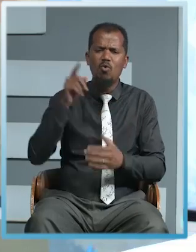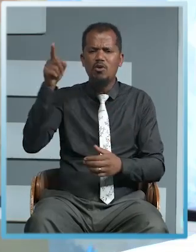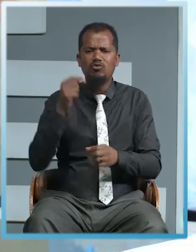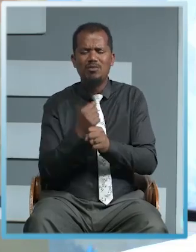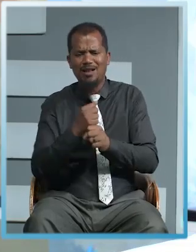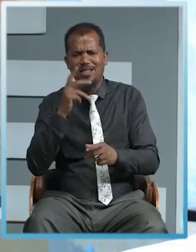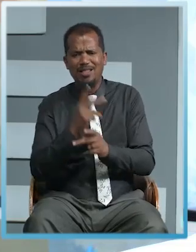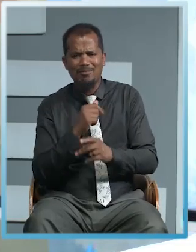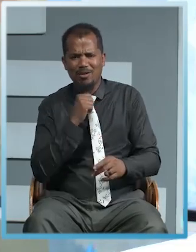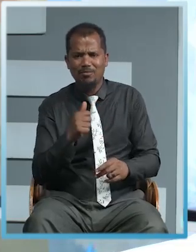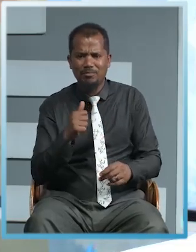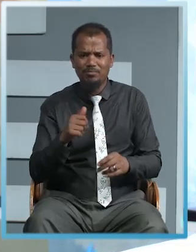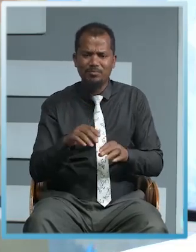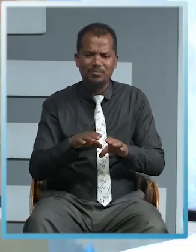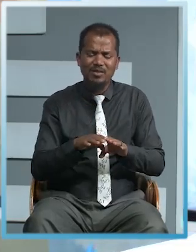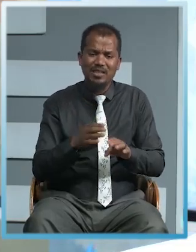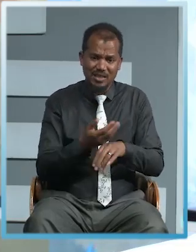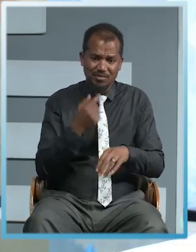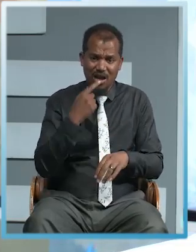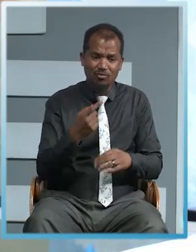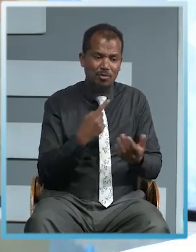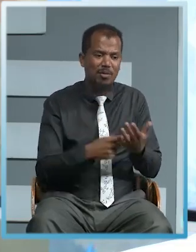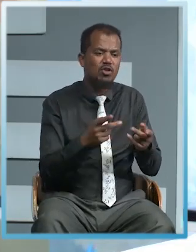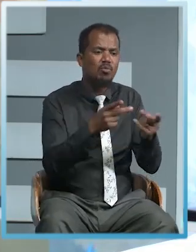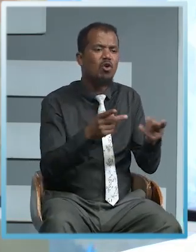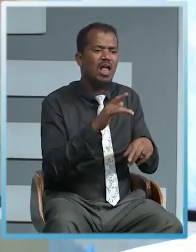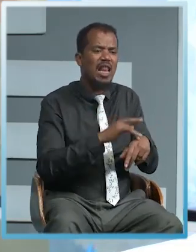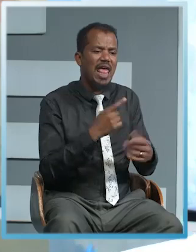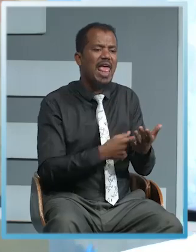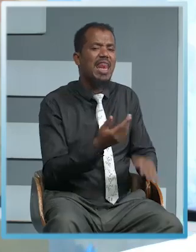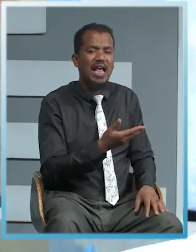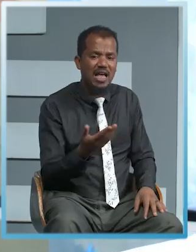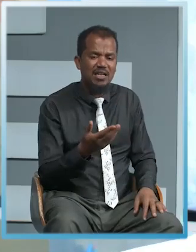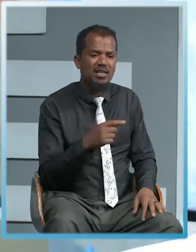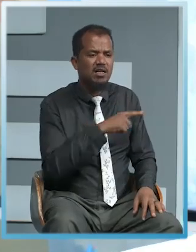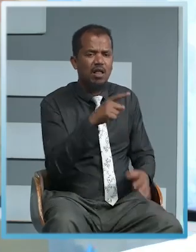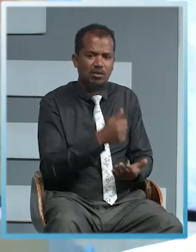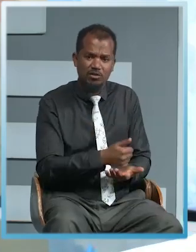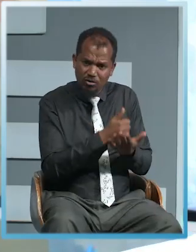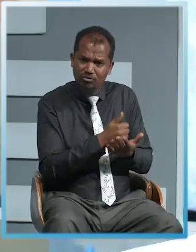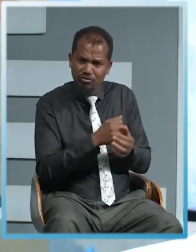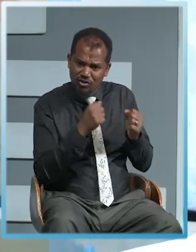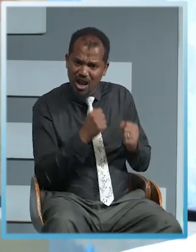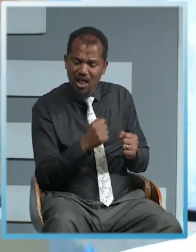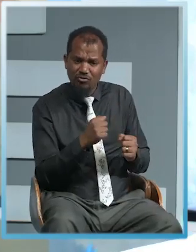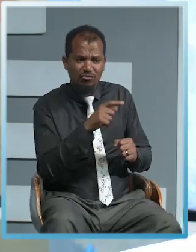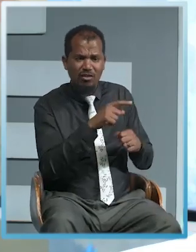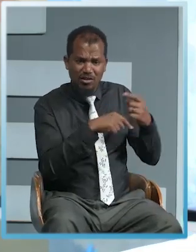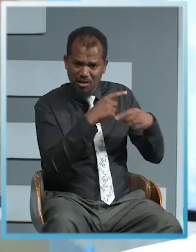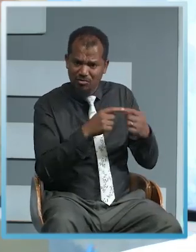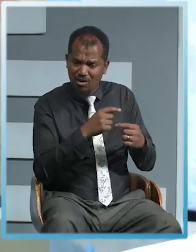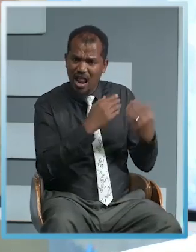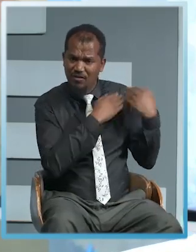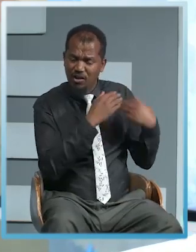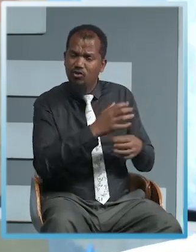መስራት አይጠበቅባቸውም ከፈታ አርገውና እንዳልኩት በዚህ ኤሪያ ላይ ያለው ይሄን ነገር ልትረዱን ትችላላችሁ ወይ ወይ ይሄን ኃላፊነት